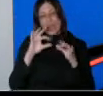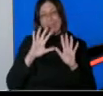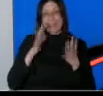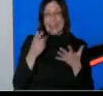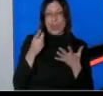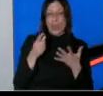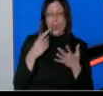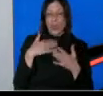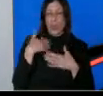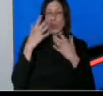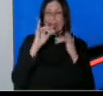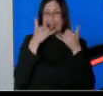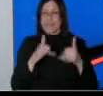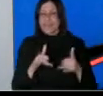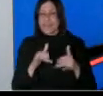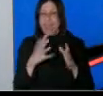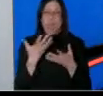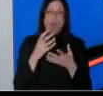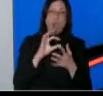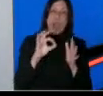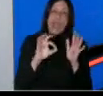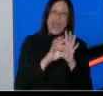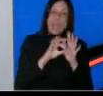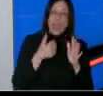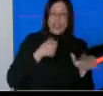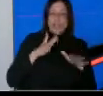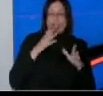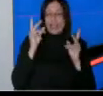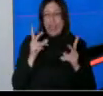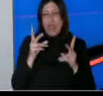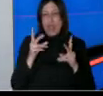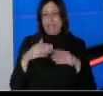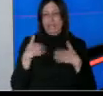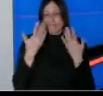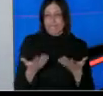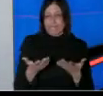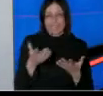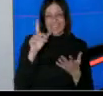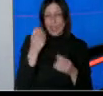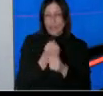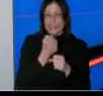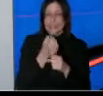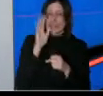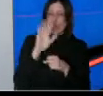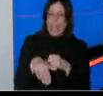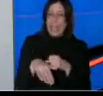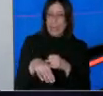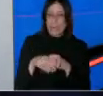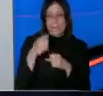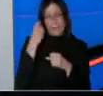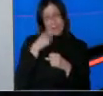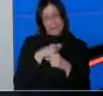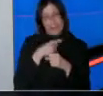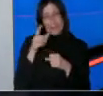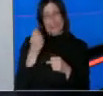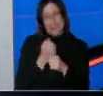איזה מין גביע או קמיה שראש הממשלה יכול לשלוף. אגב, יותר משזה עושה גם עוול, ואולי